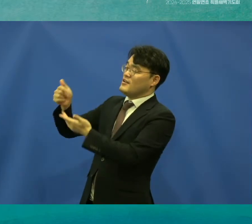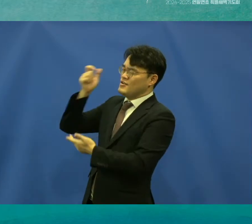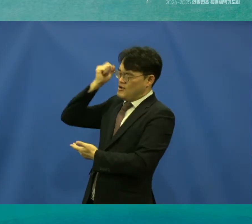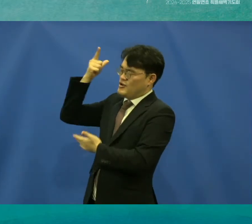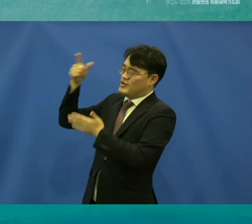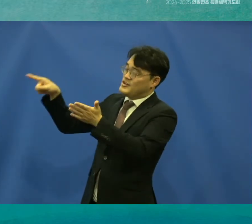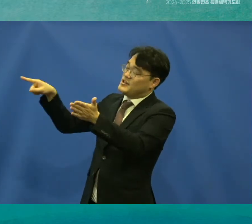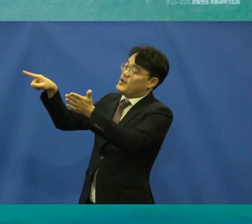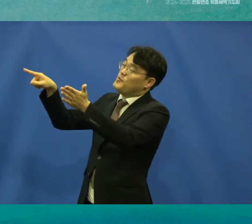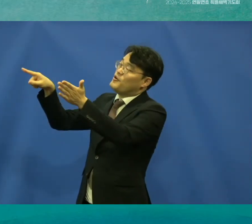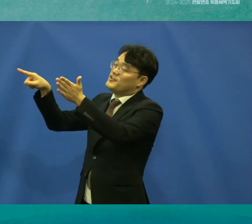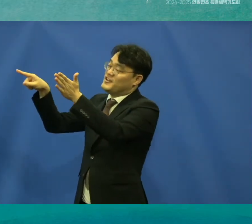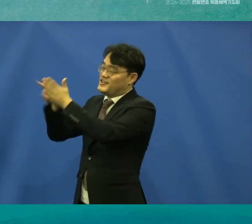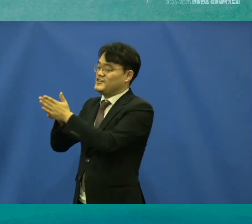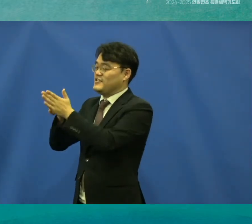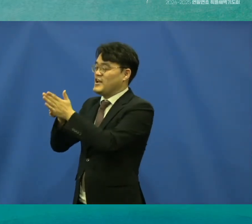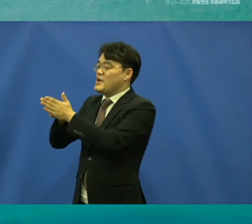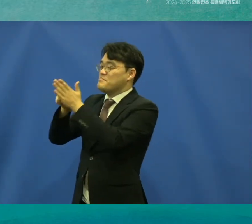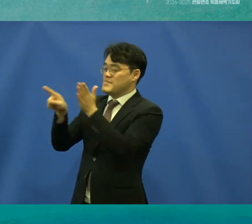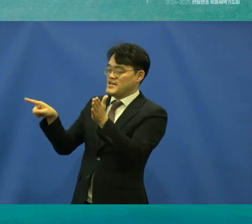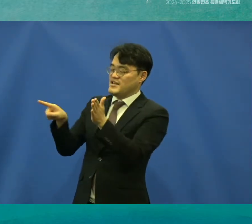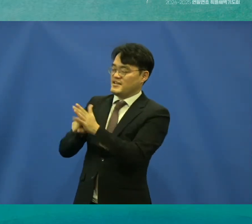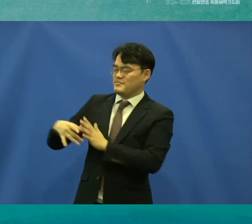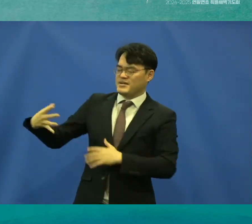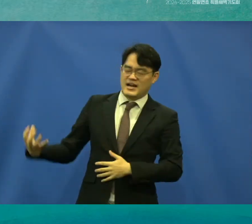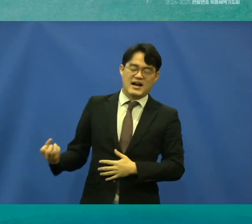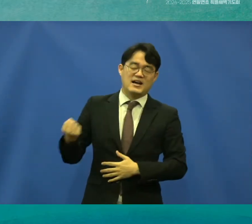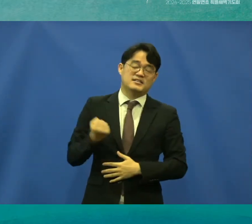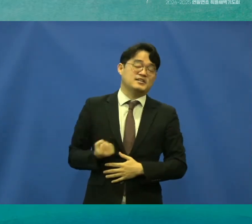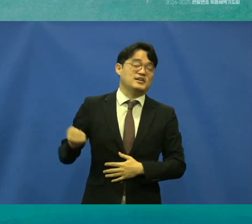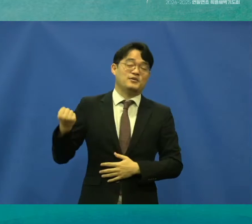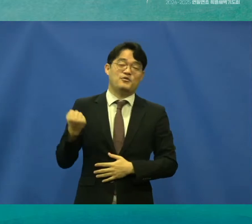주님을 크게 보는 믿음